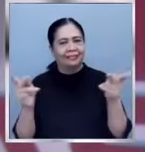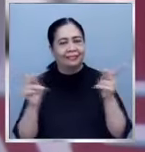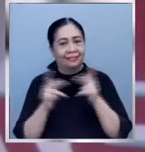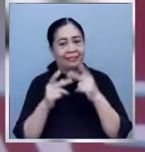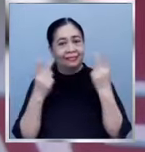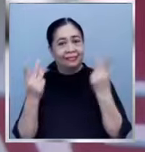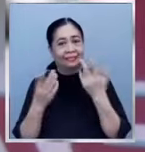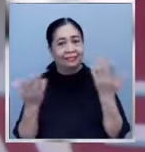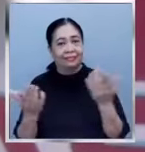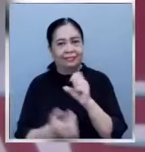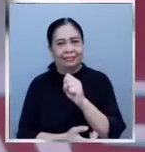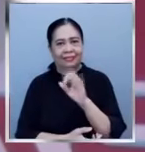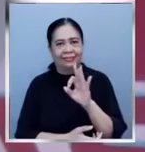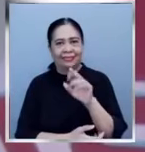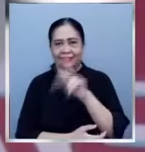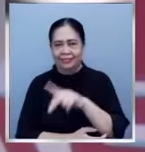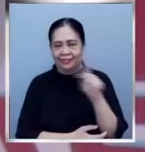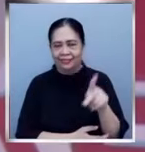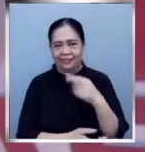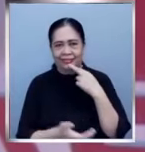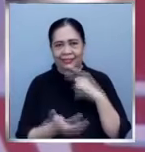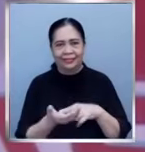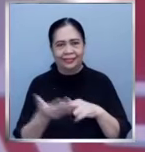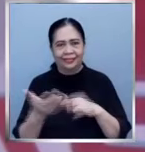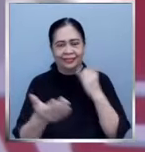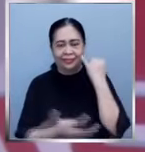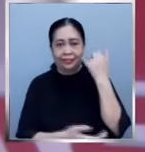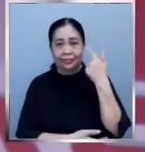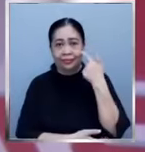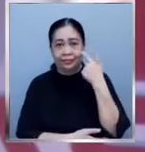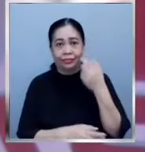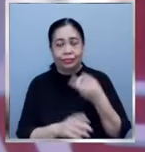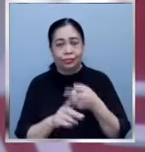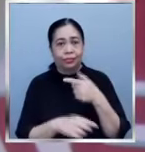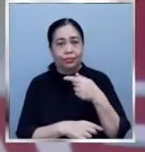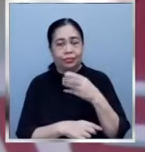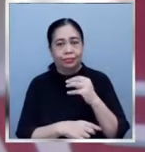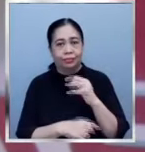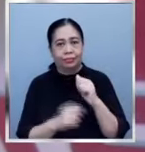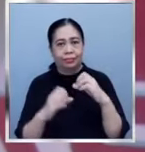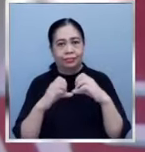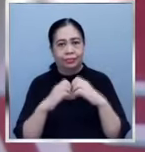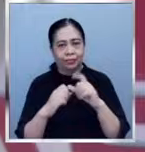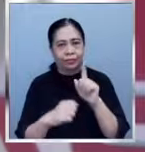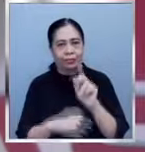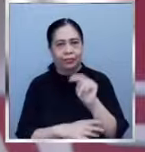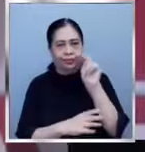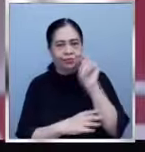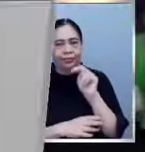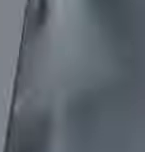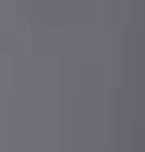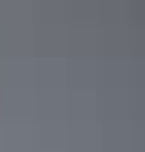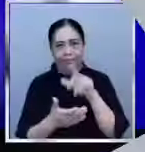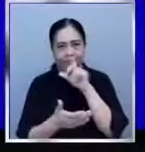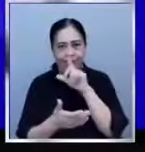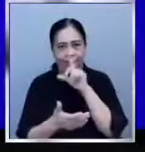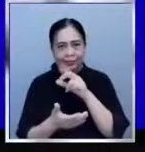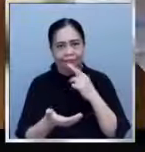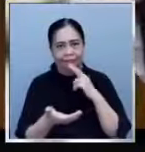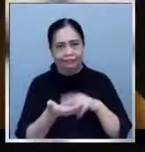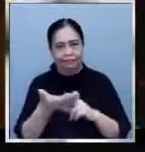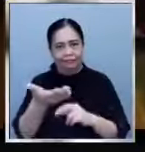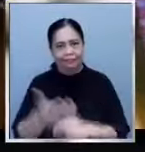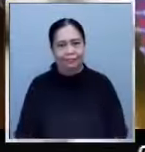Fernando, Pampanga. Nakatutok si Jasmin Gabriel-Galban ng GMA Regional TV 1 North Central Luzon.